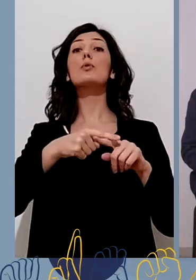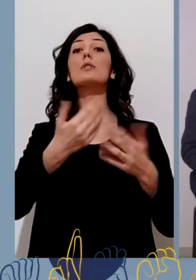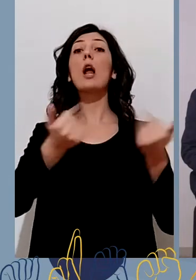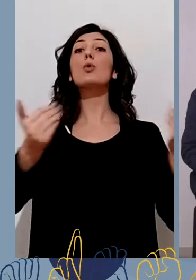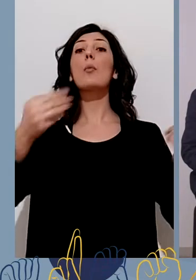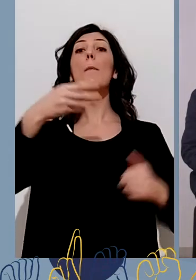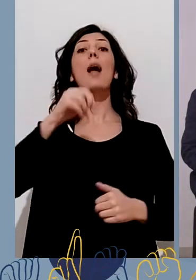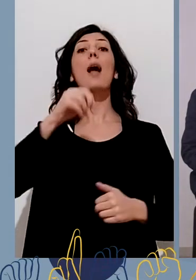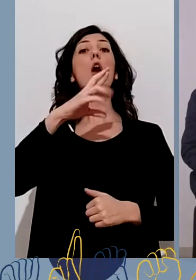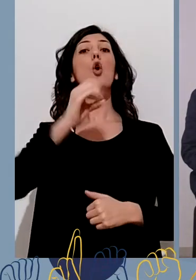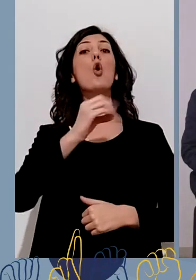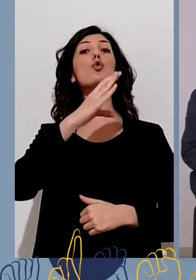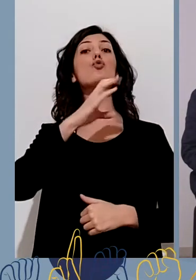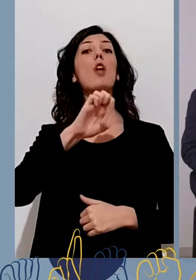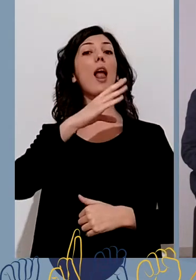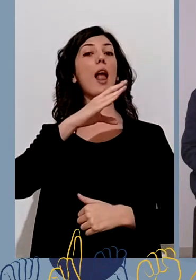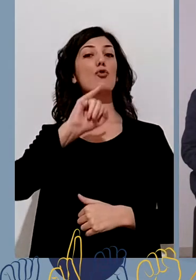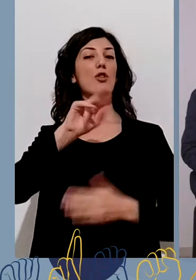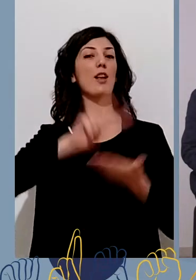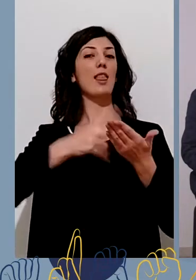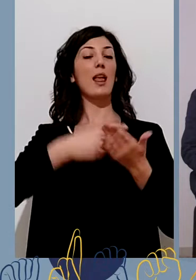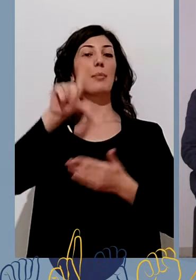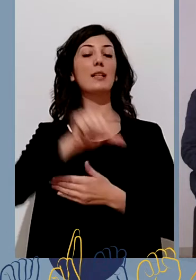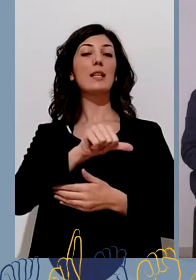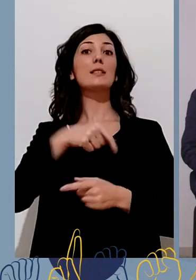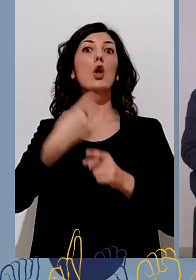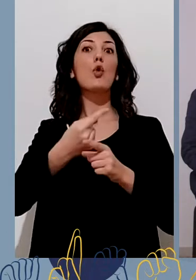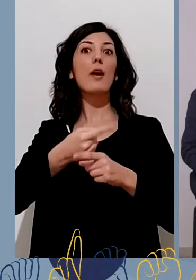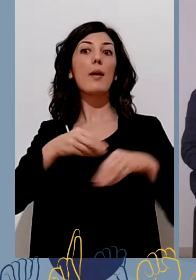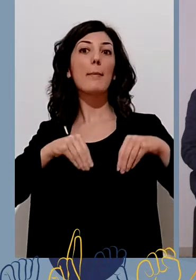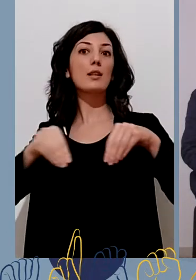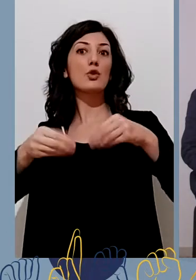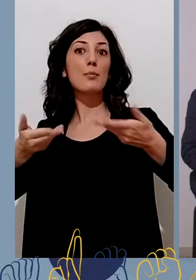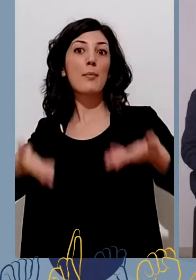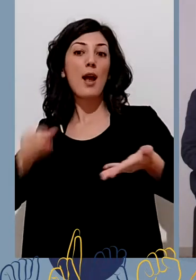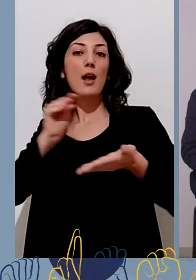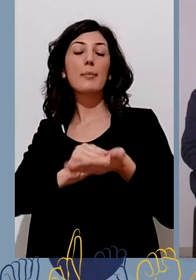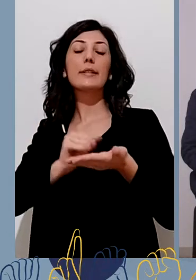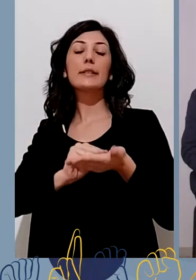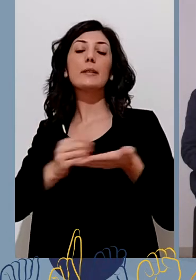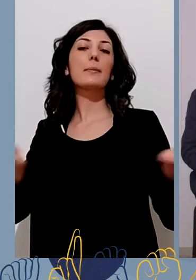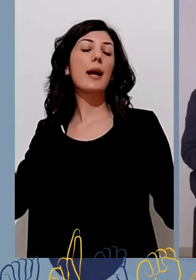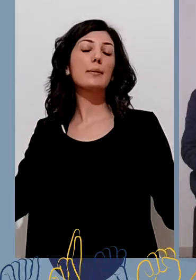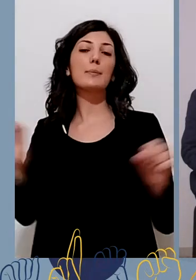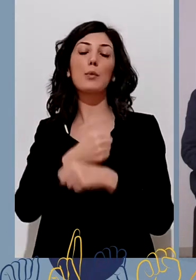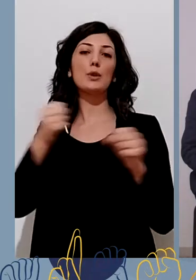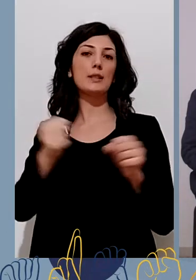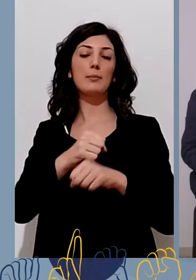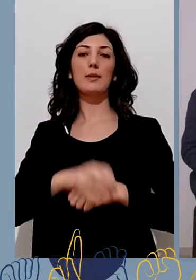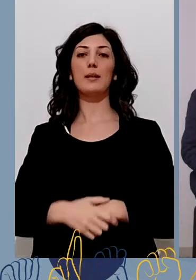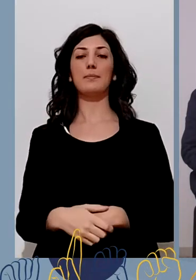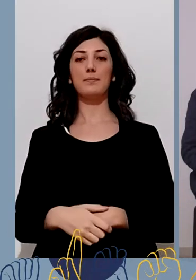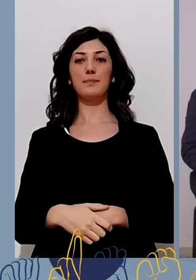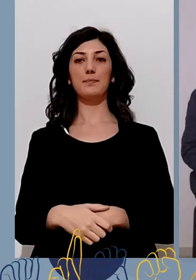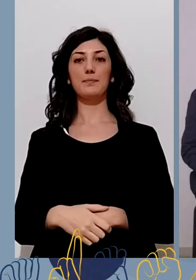che doveva essere anche con noi qui in presenza, ma non è potuto venire a partecipare appunto all'incontro. Detto questo, prima